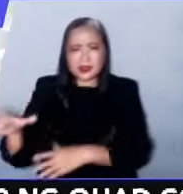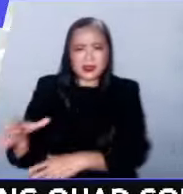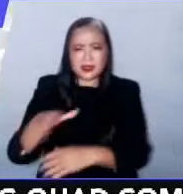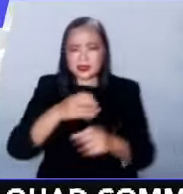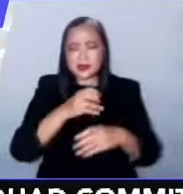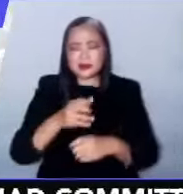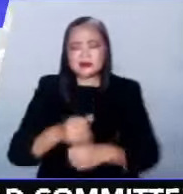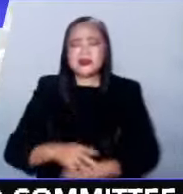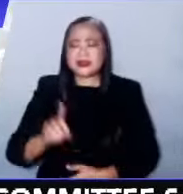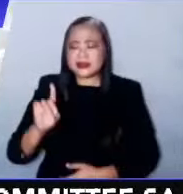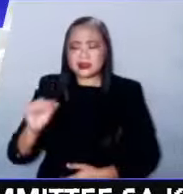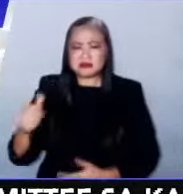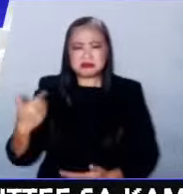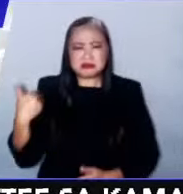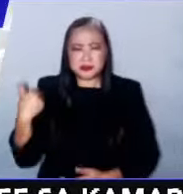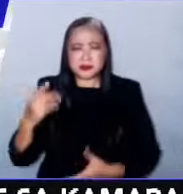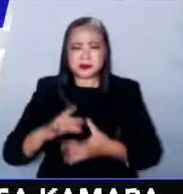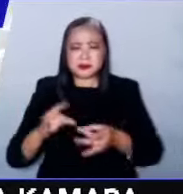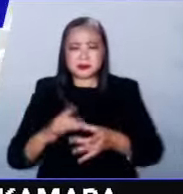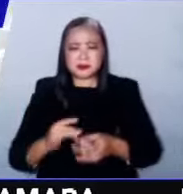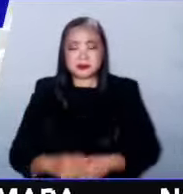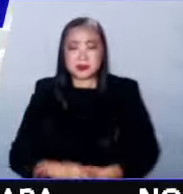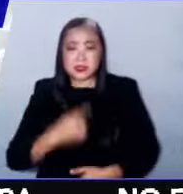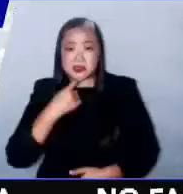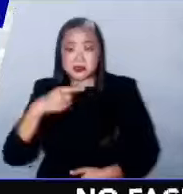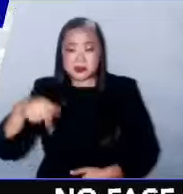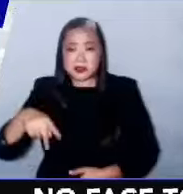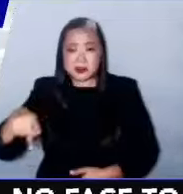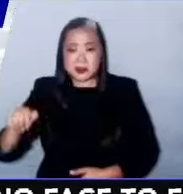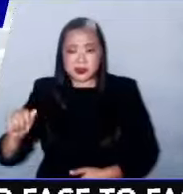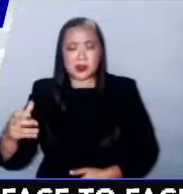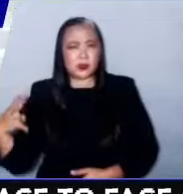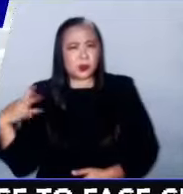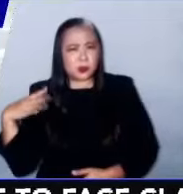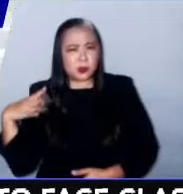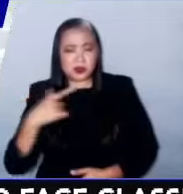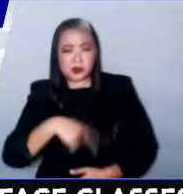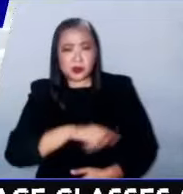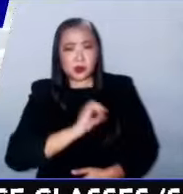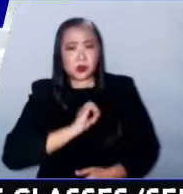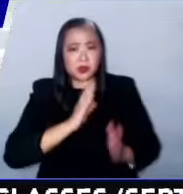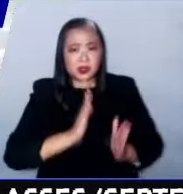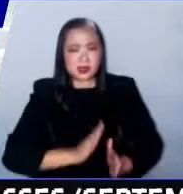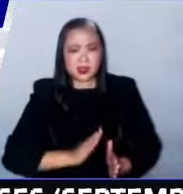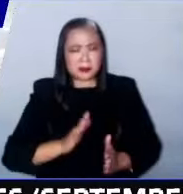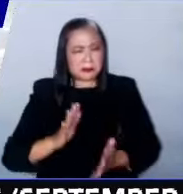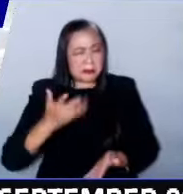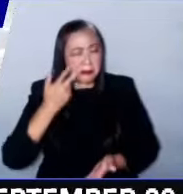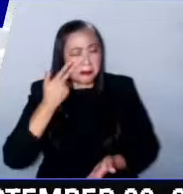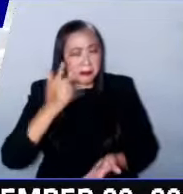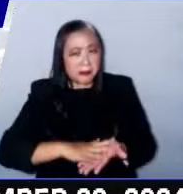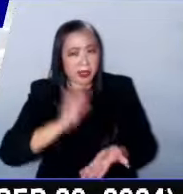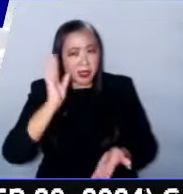Sa investigasyon din, ang PPA lumalabas sa hinihintay daw ng mga consignee na magmahal ang presyo ng bigas.